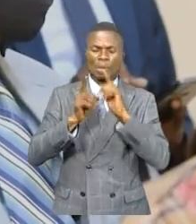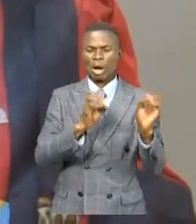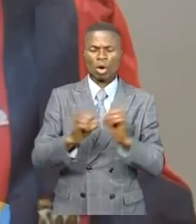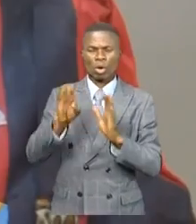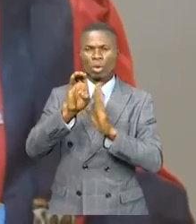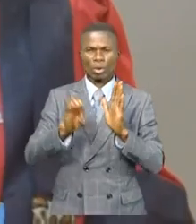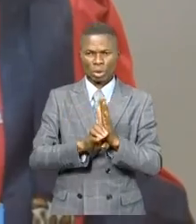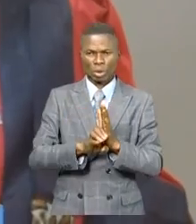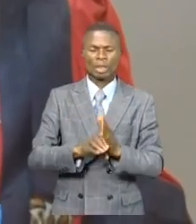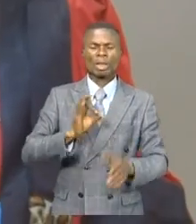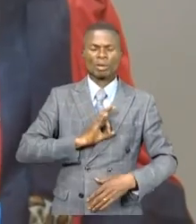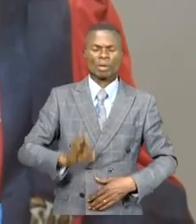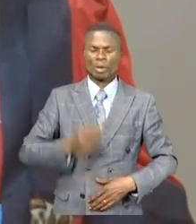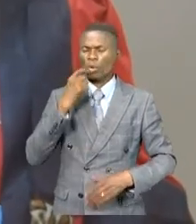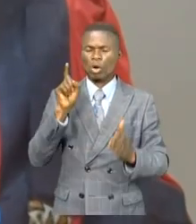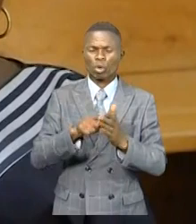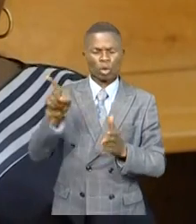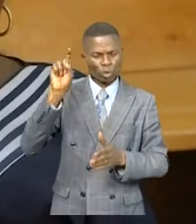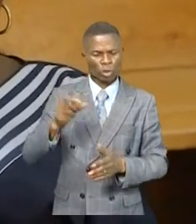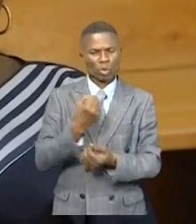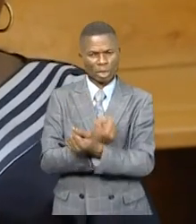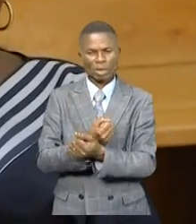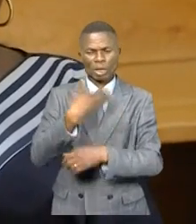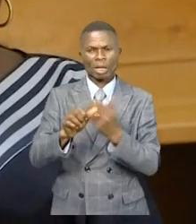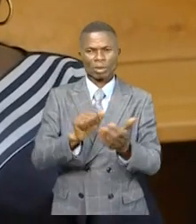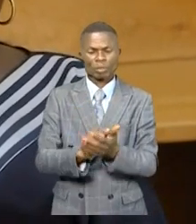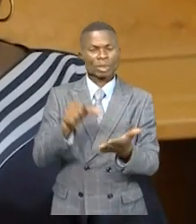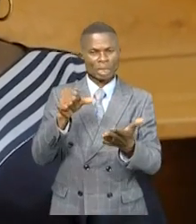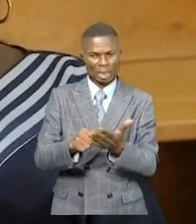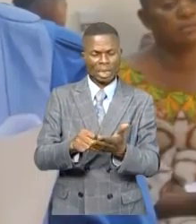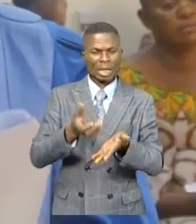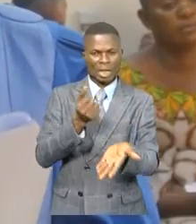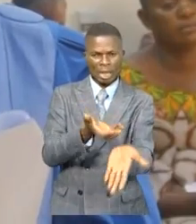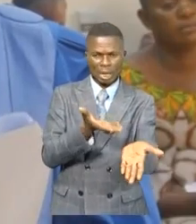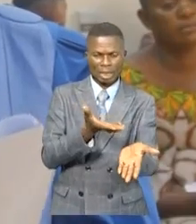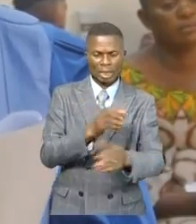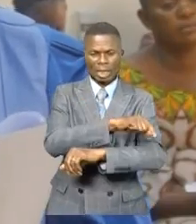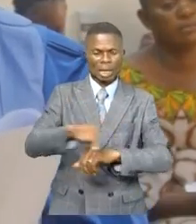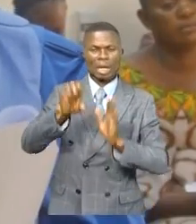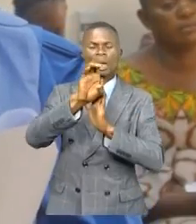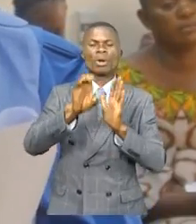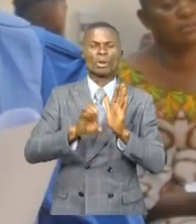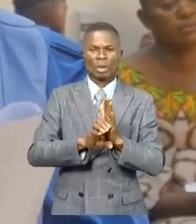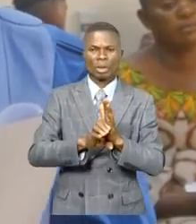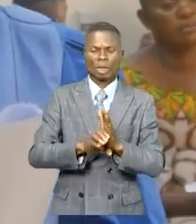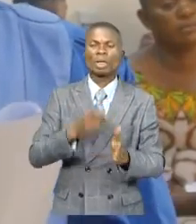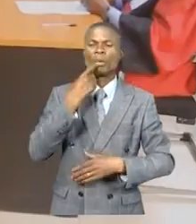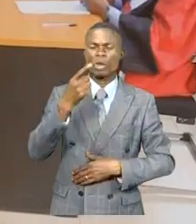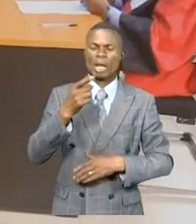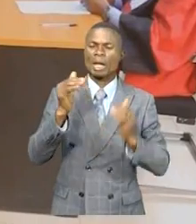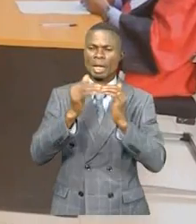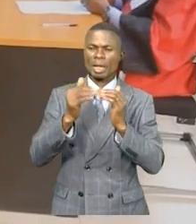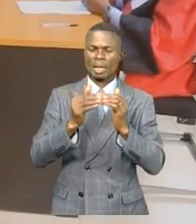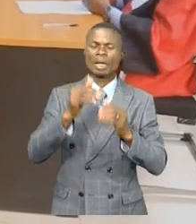République, Félix-Antoine Tshisekedi Tshilombo, requête qui a permis à la Cour constitutionnelle de déclarer conforme à